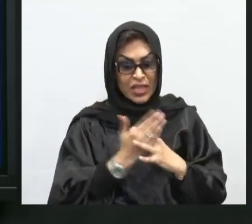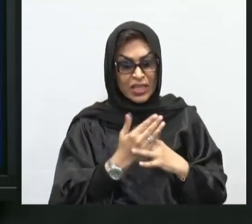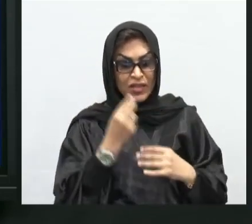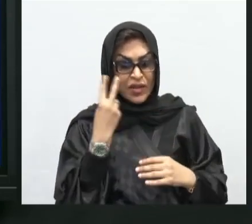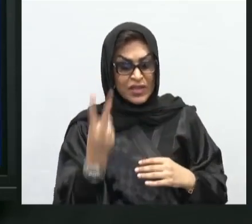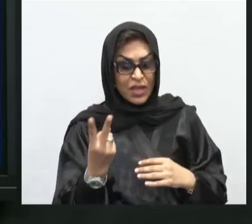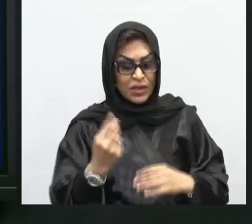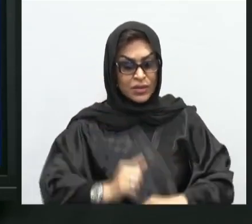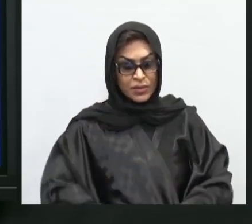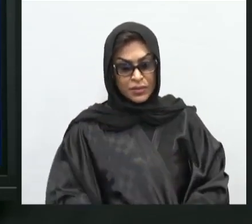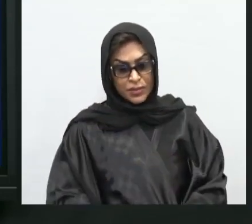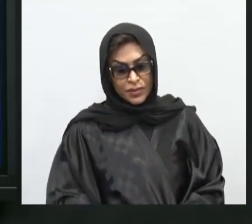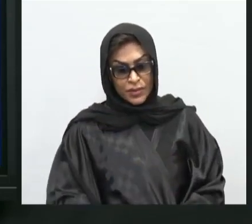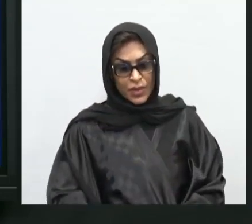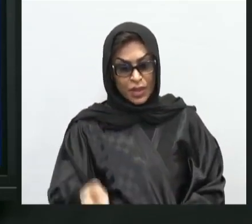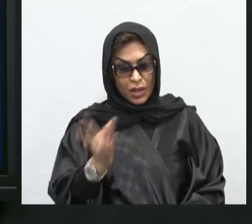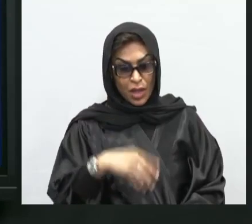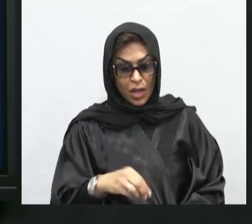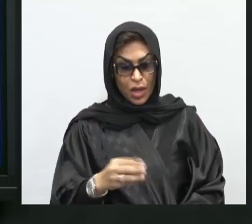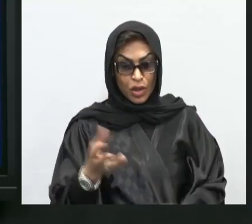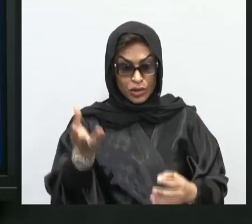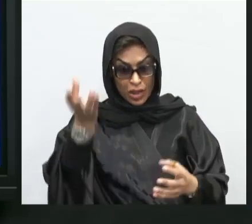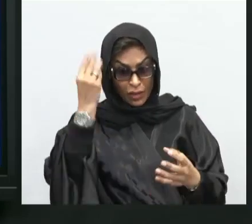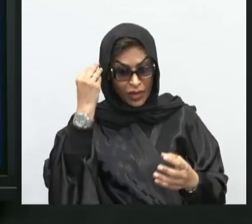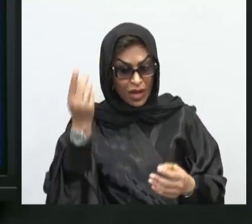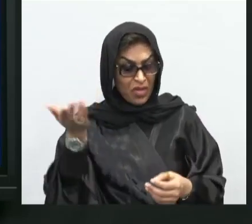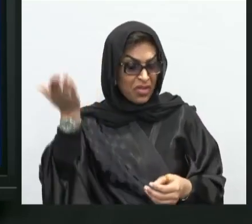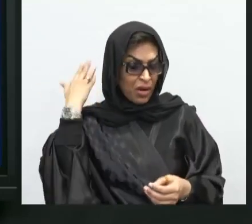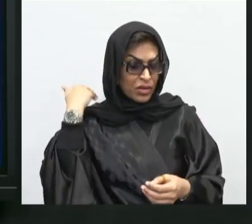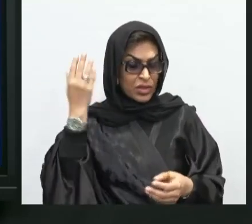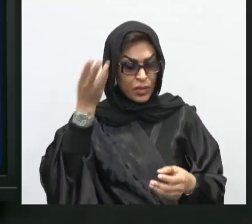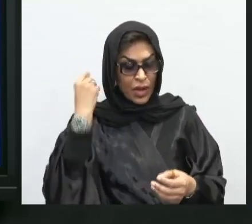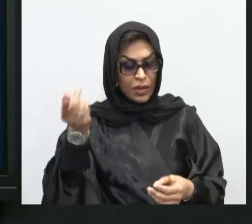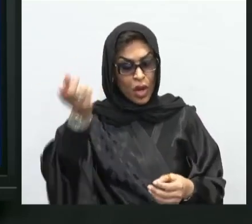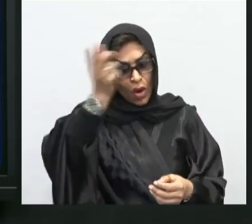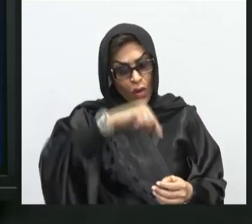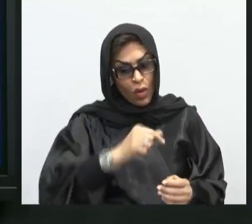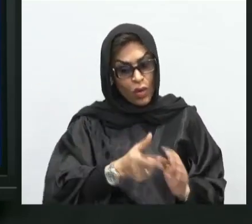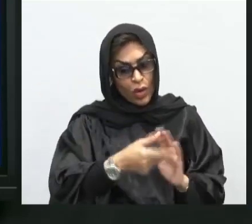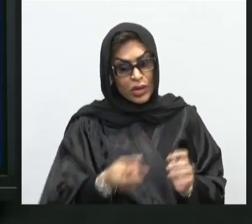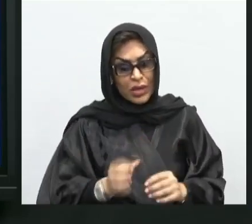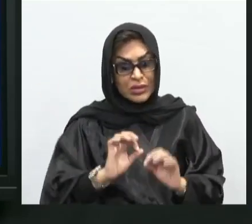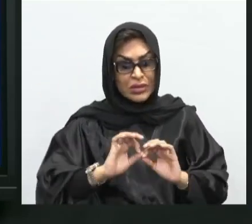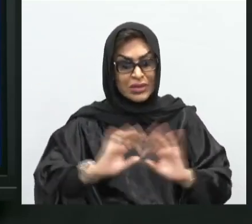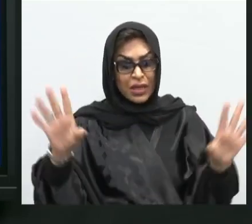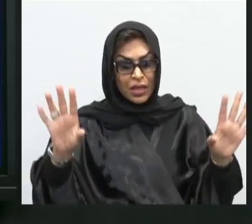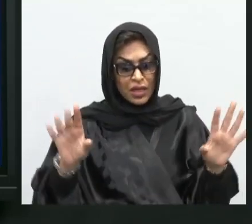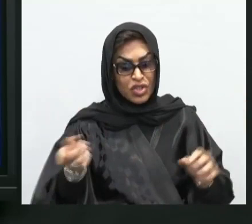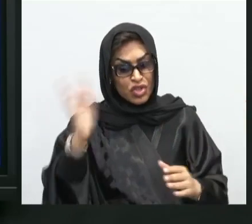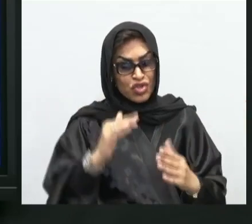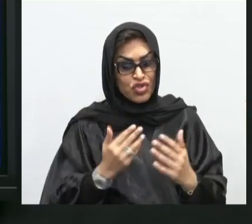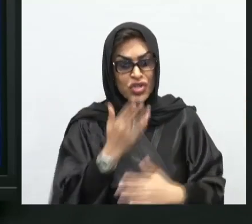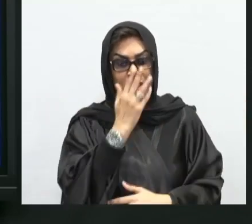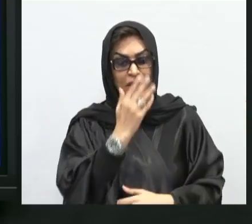الثاني تعرفنا خلال الاثراءات السابقه ثم بعد ذلك سوف ننطلق لاثراءات جديده